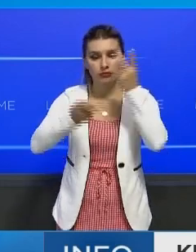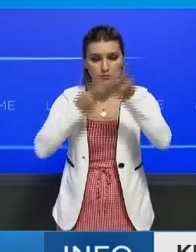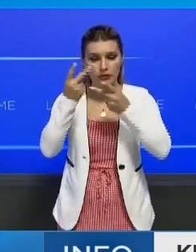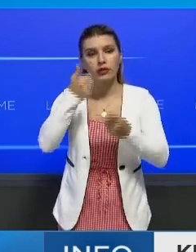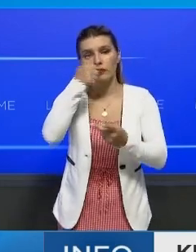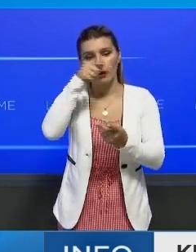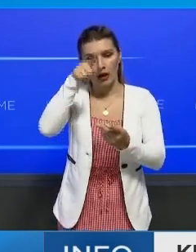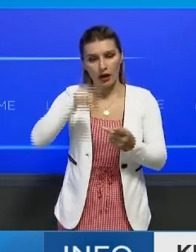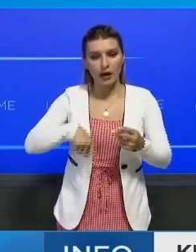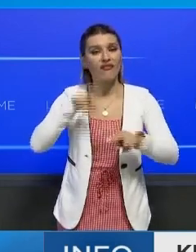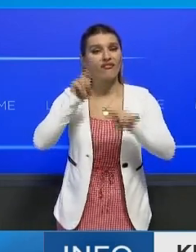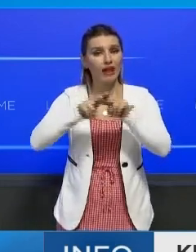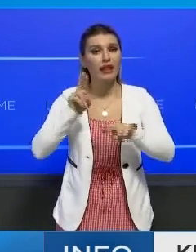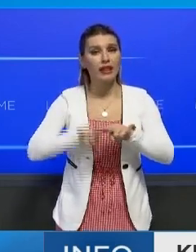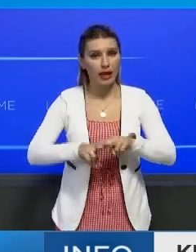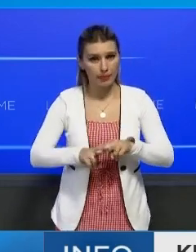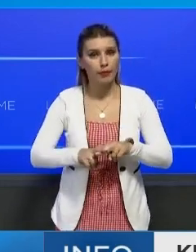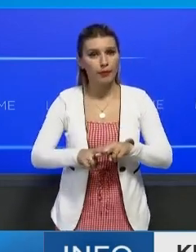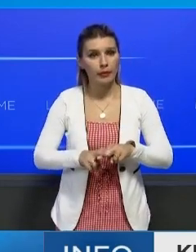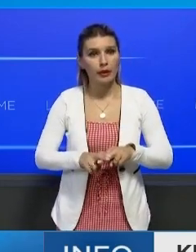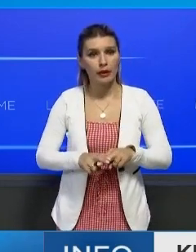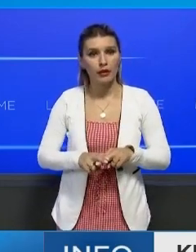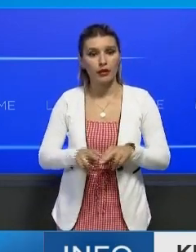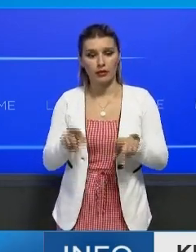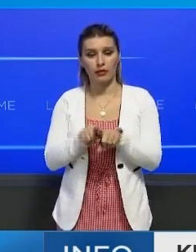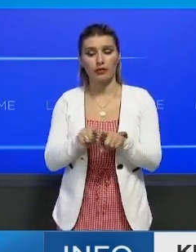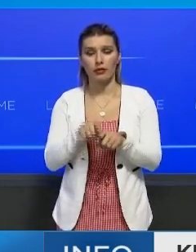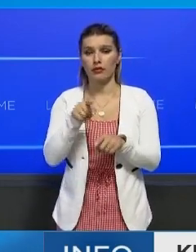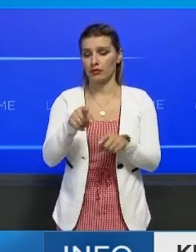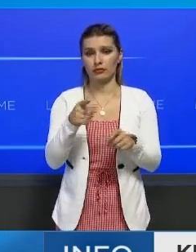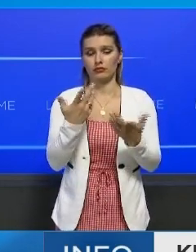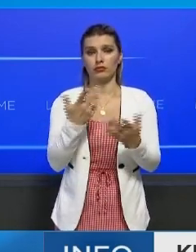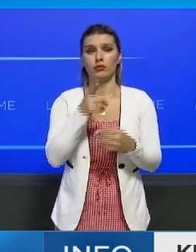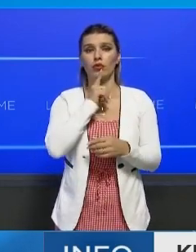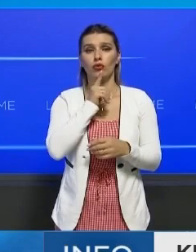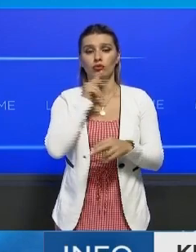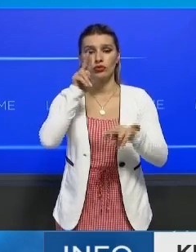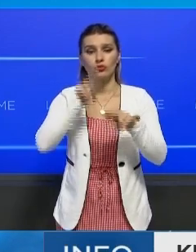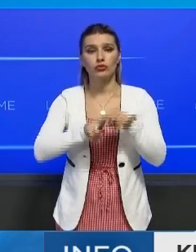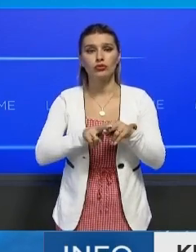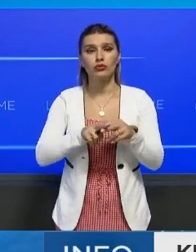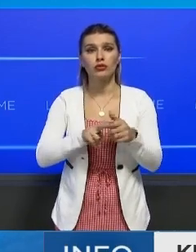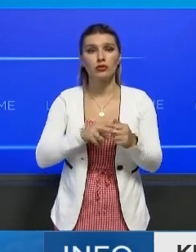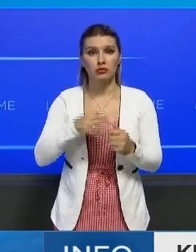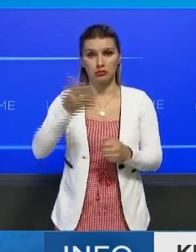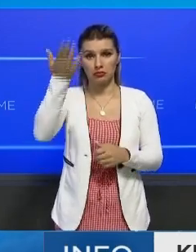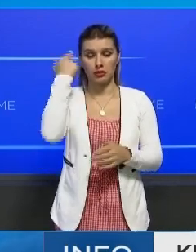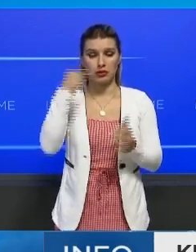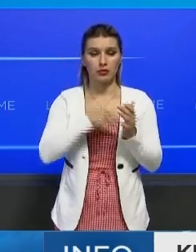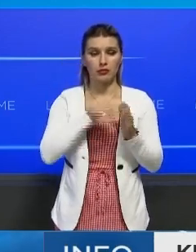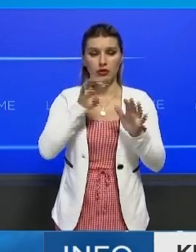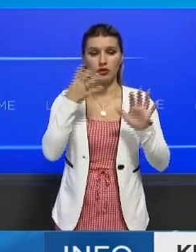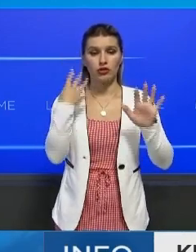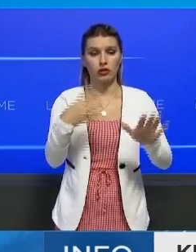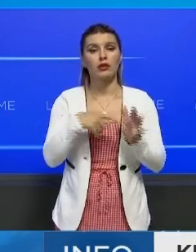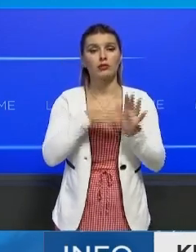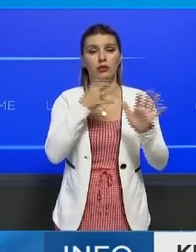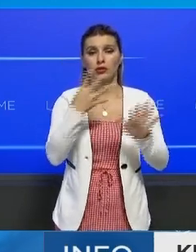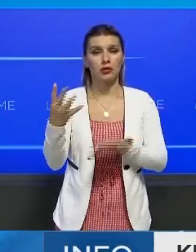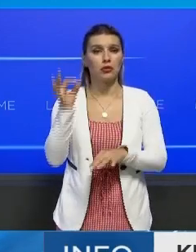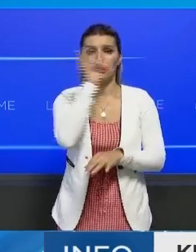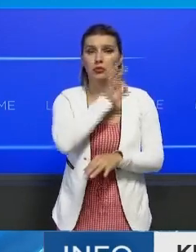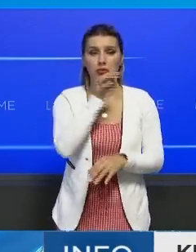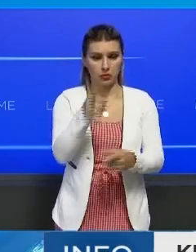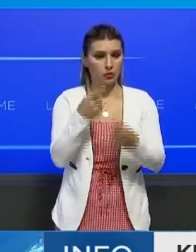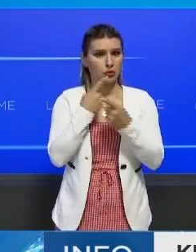thonë ky vendim që po e tham trop. Këtë vendim nuk e kanë bo as okupatorin vitet 90-99. Këta